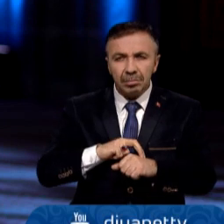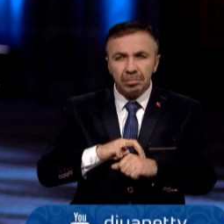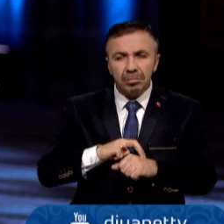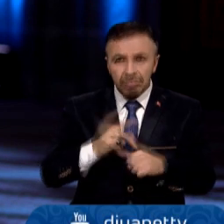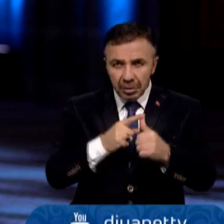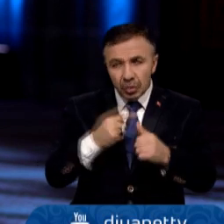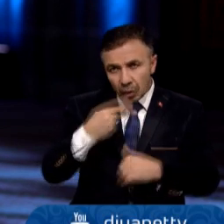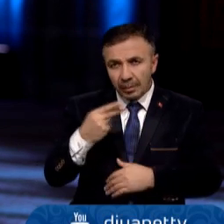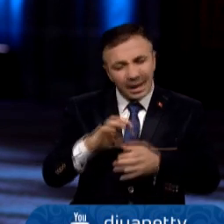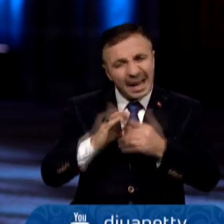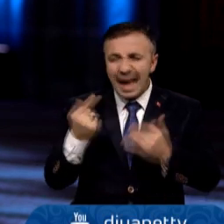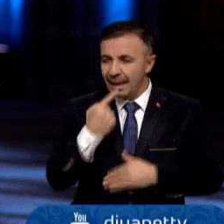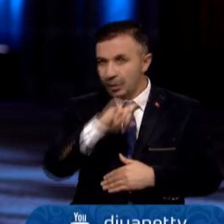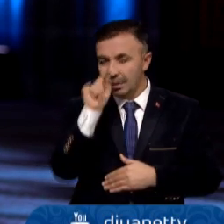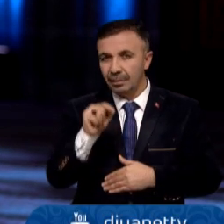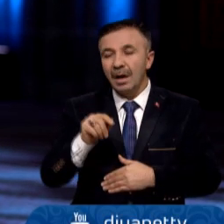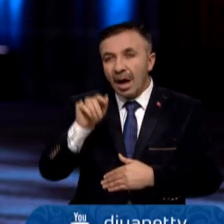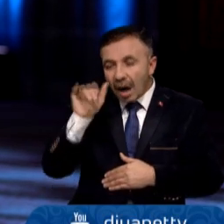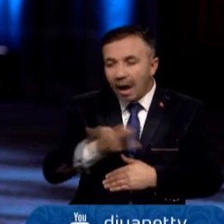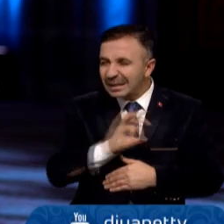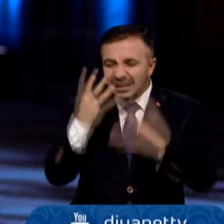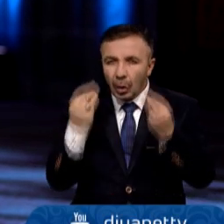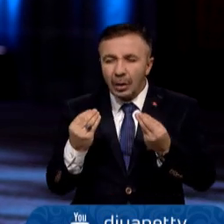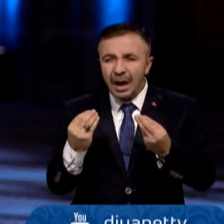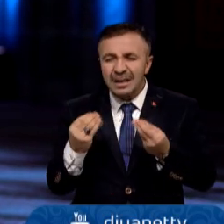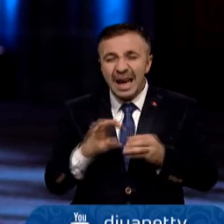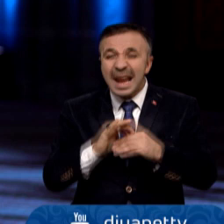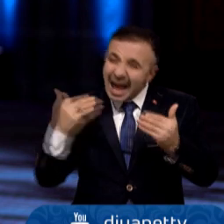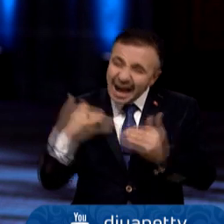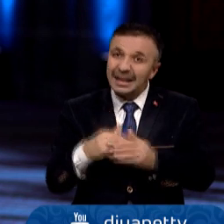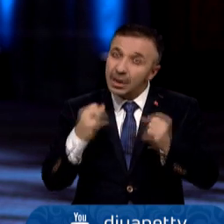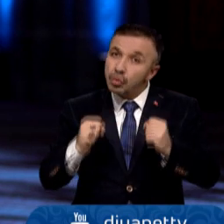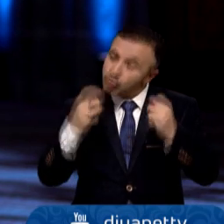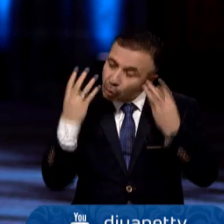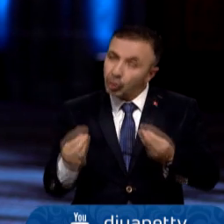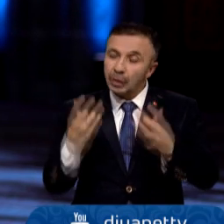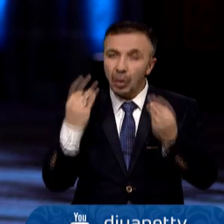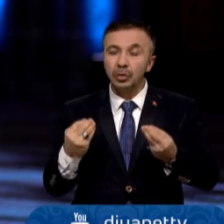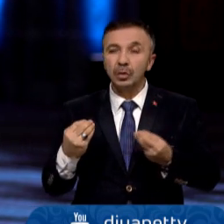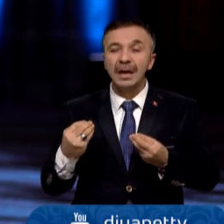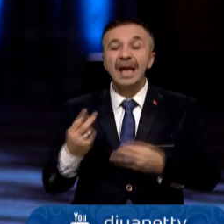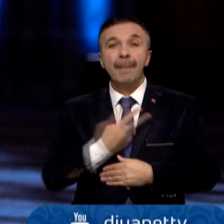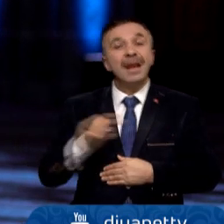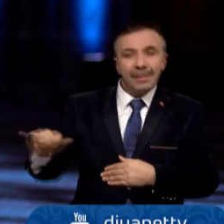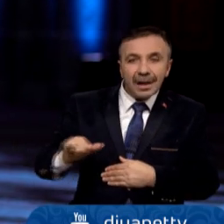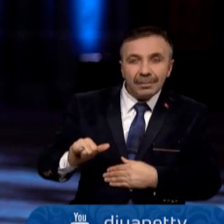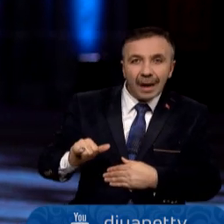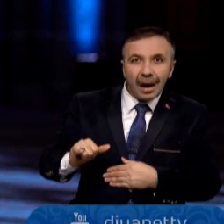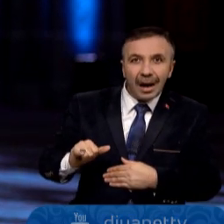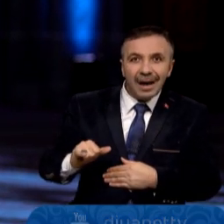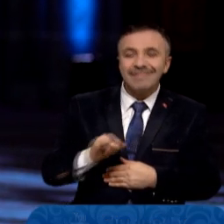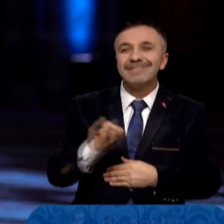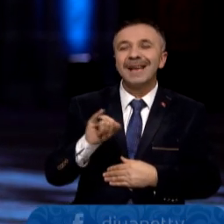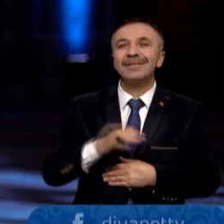hatırlayın ilk konuşmasında ne demişti haksız olan ne kadar güçlü olursa olsun benim